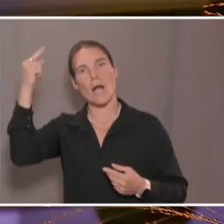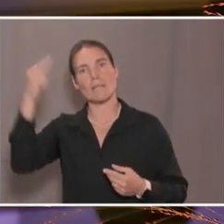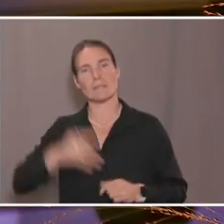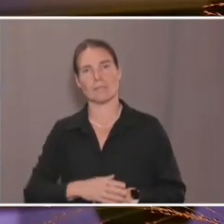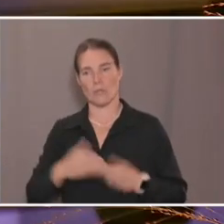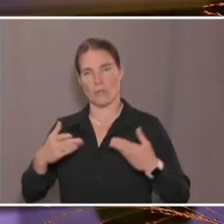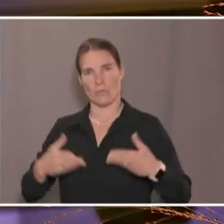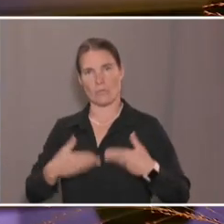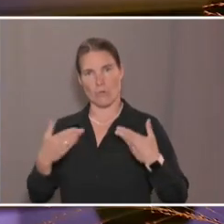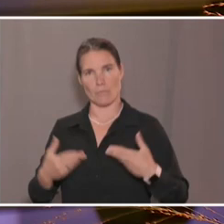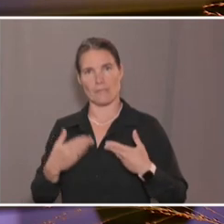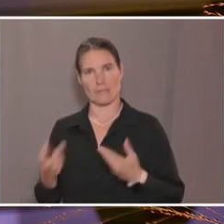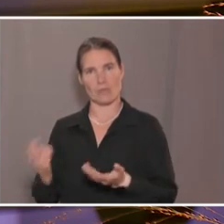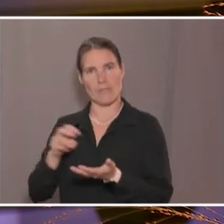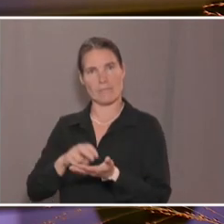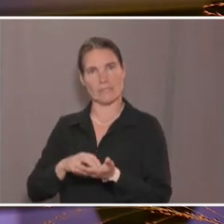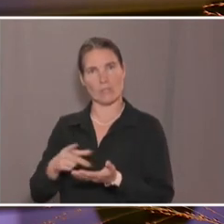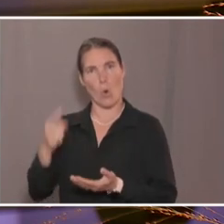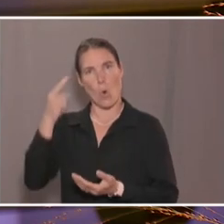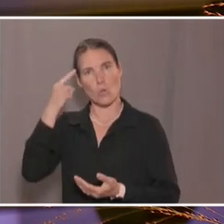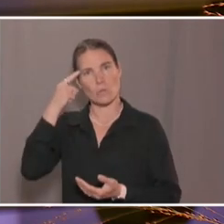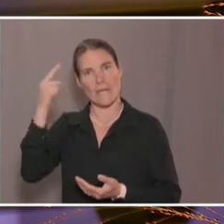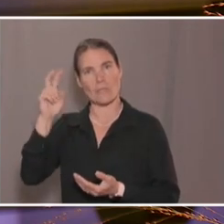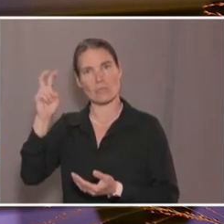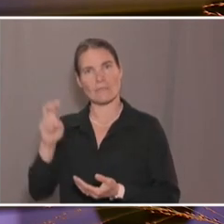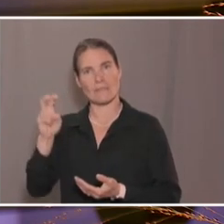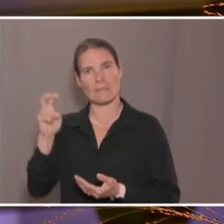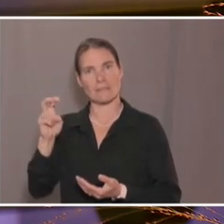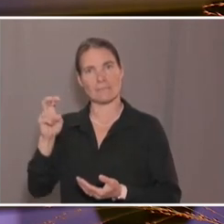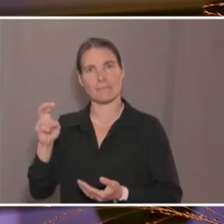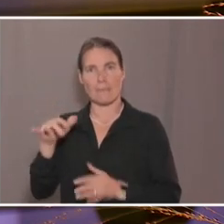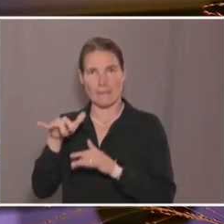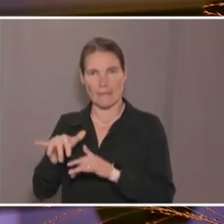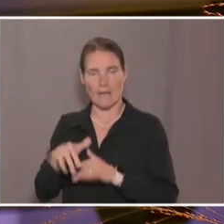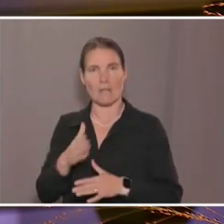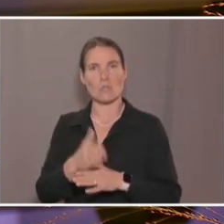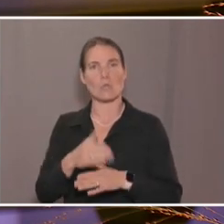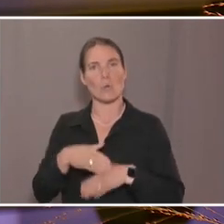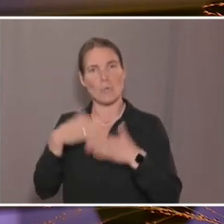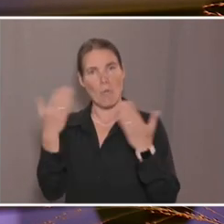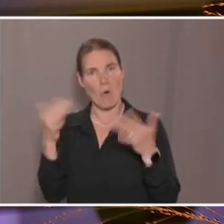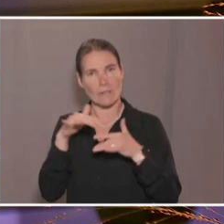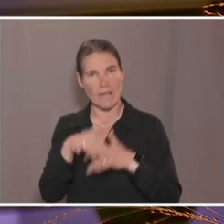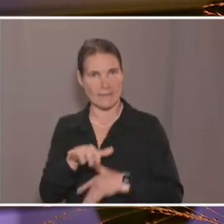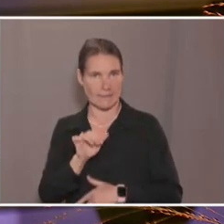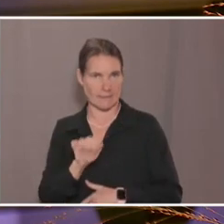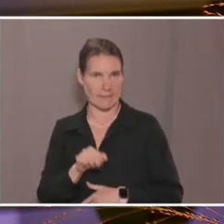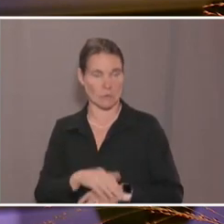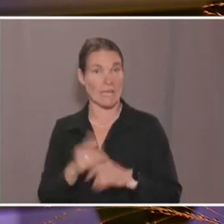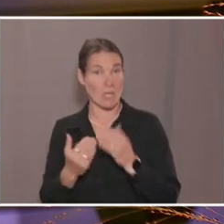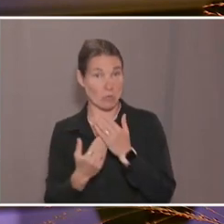mich, dass unser stellvertretender Hochschulratsvorsitzender Herr Detlefsen schon im Raum sein kann. Und unser